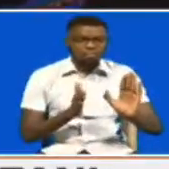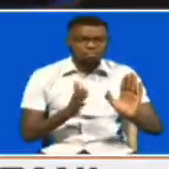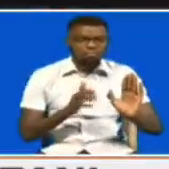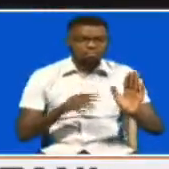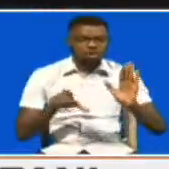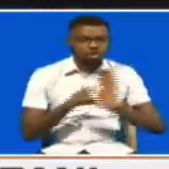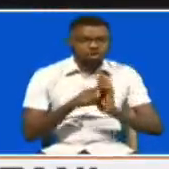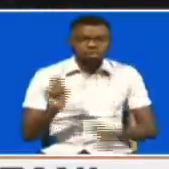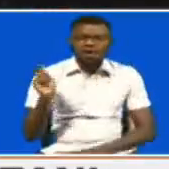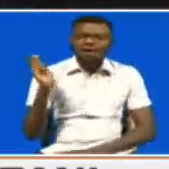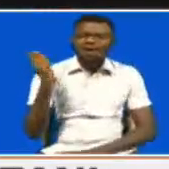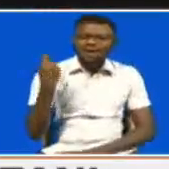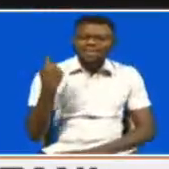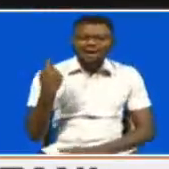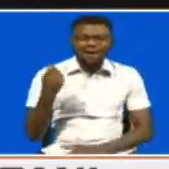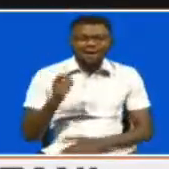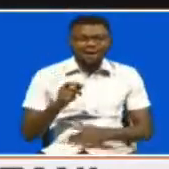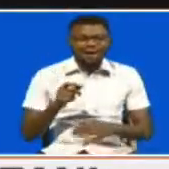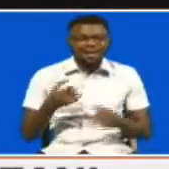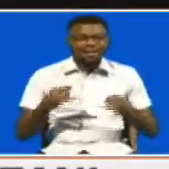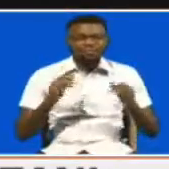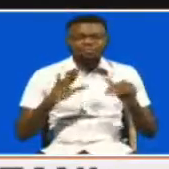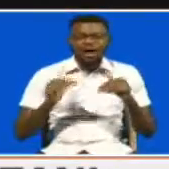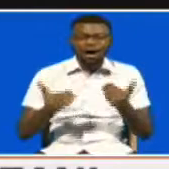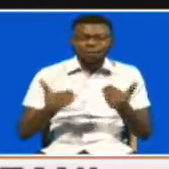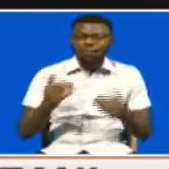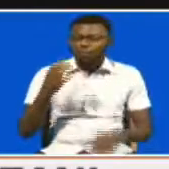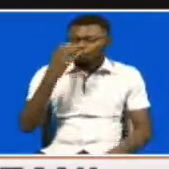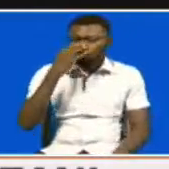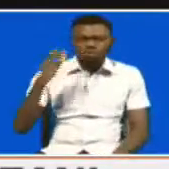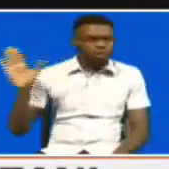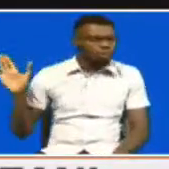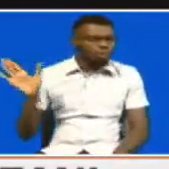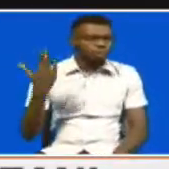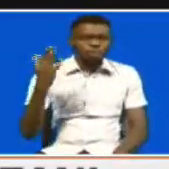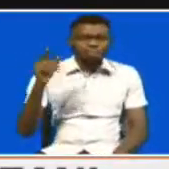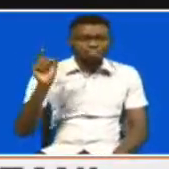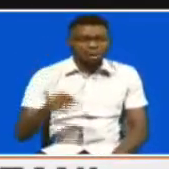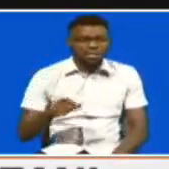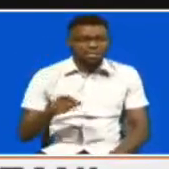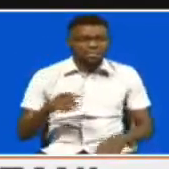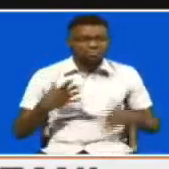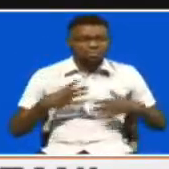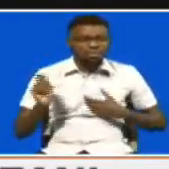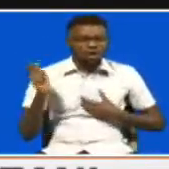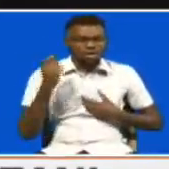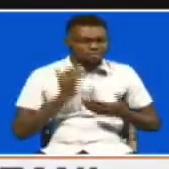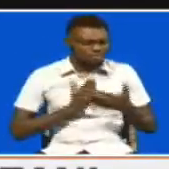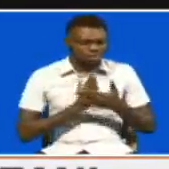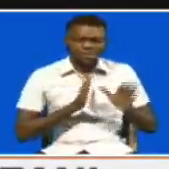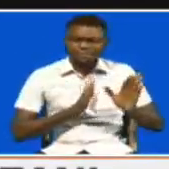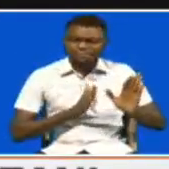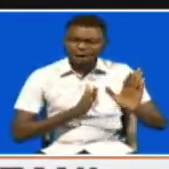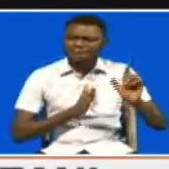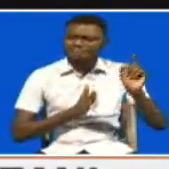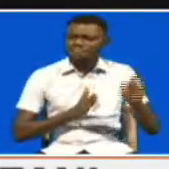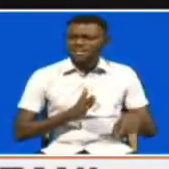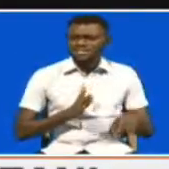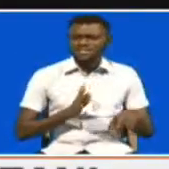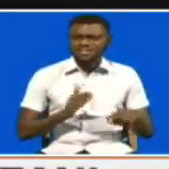Kenya isimame. Ruto must go. Ndivyo haki ya mwananchi isimame. Ruto